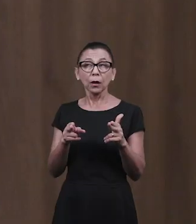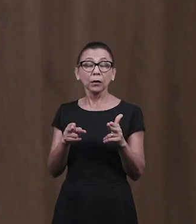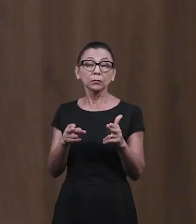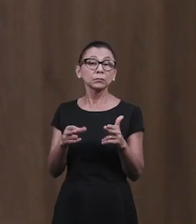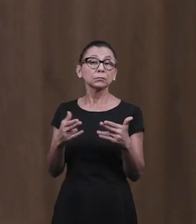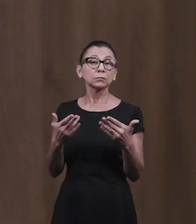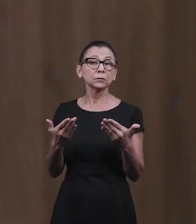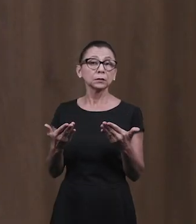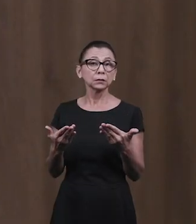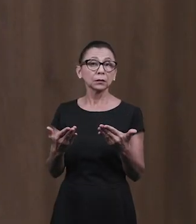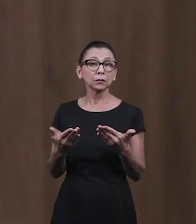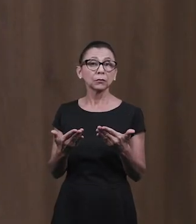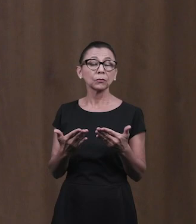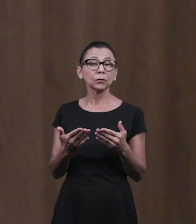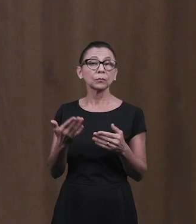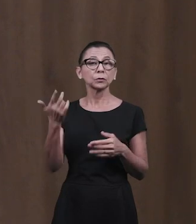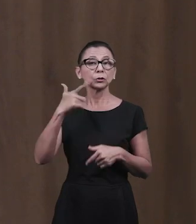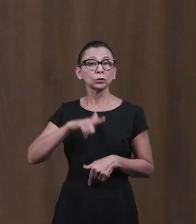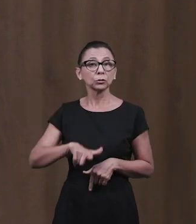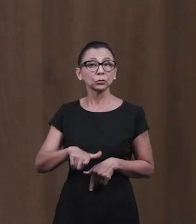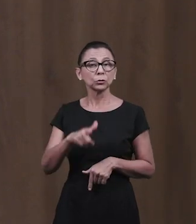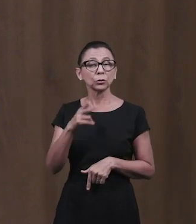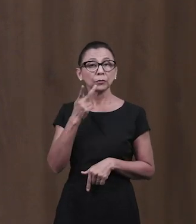cela. L'opération du Saint-Esprit